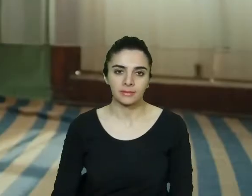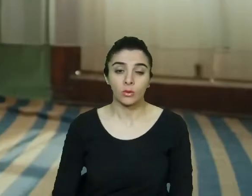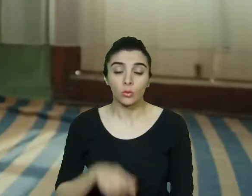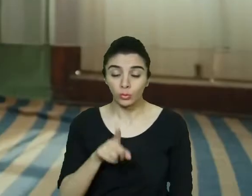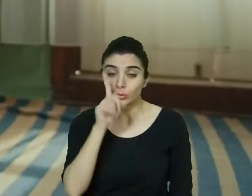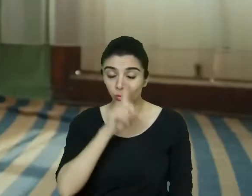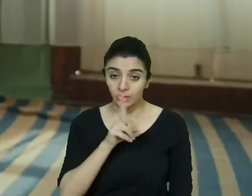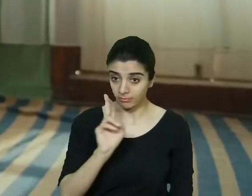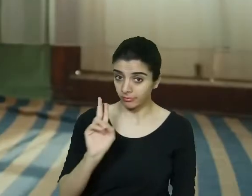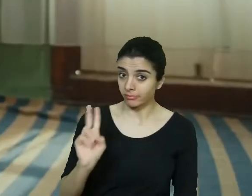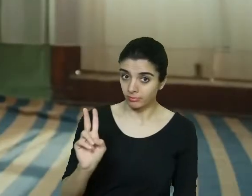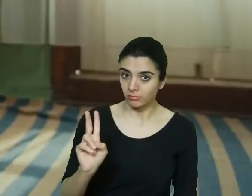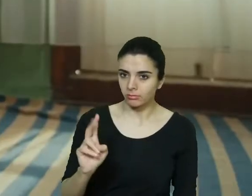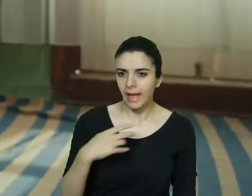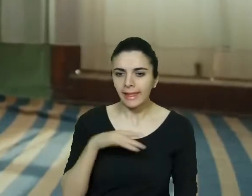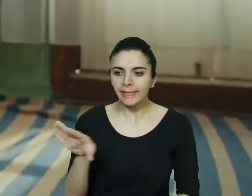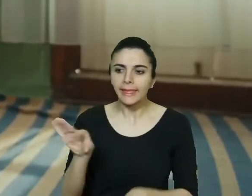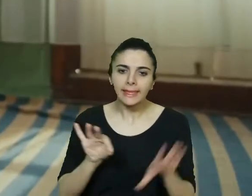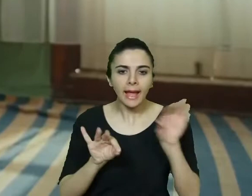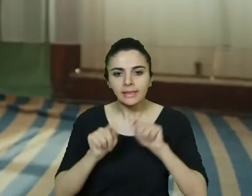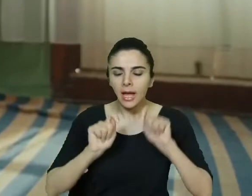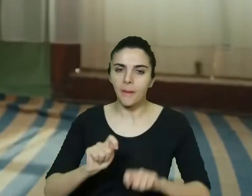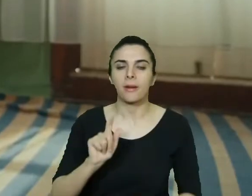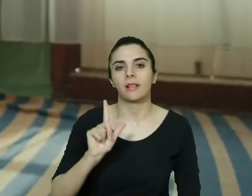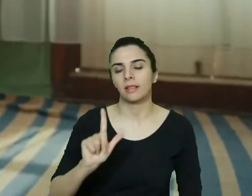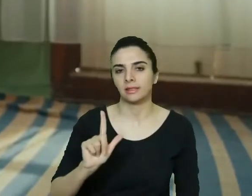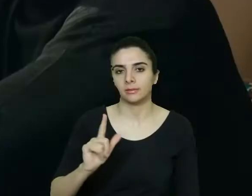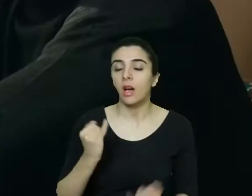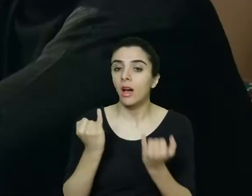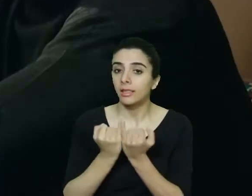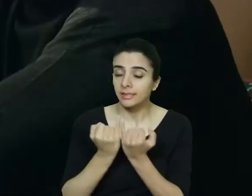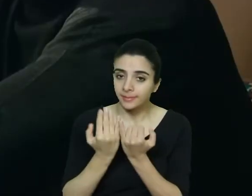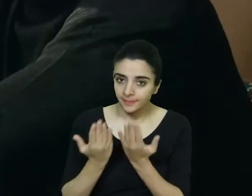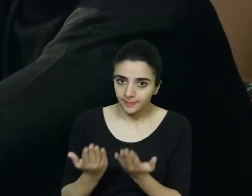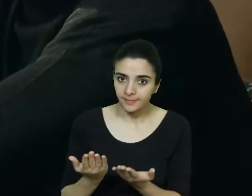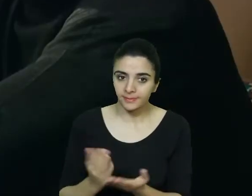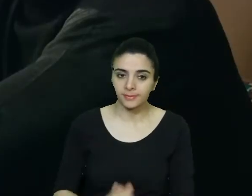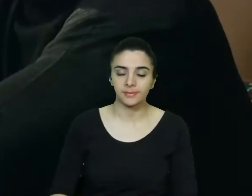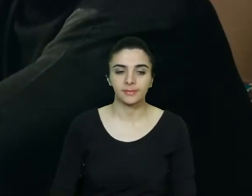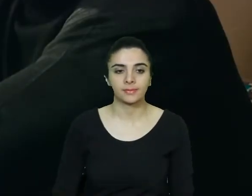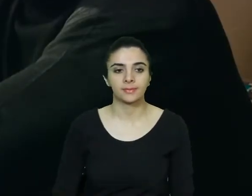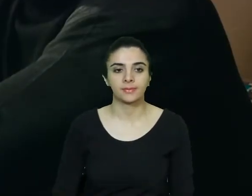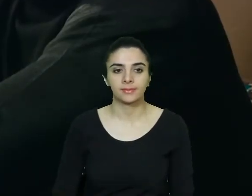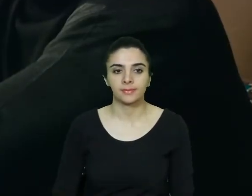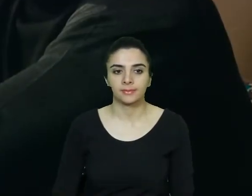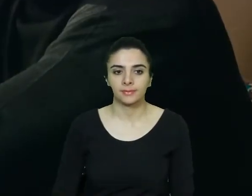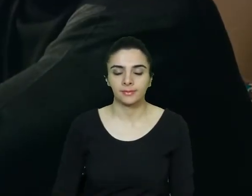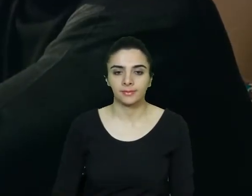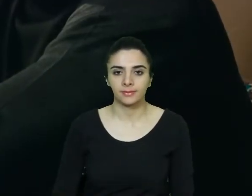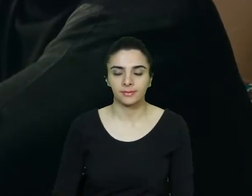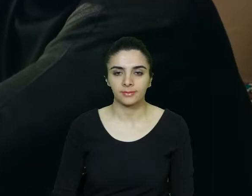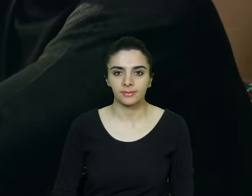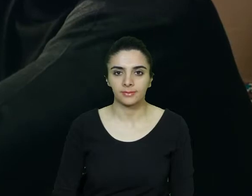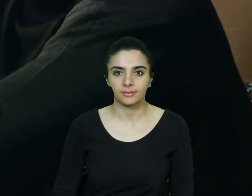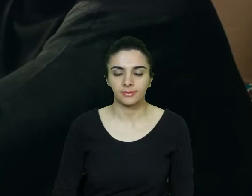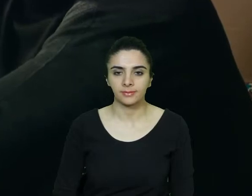Bu yüzden sen de tercih yapmak zorundasın Cevat kardeş. Cevat bağdaş kurmuş, kollarını bacaklarını birleştirmiş otururken